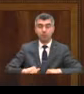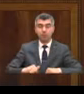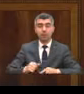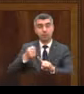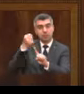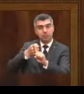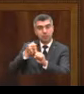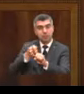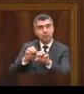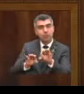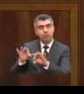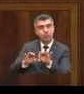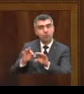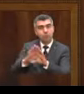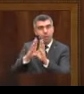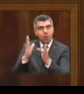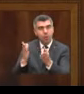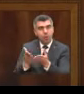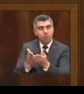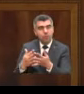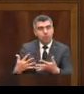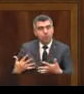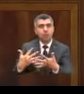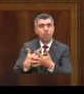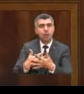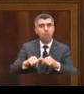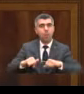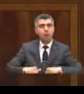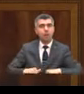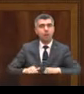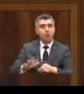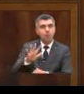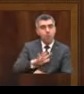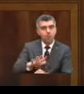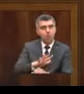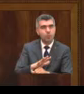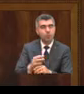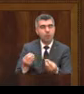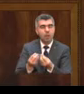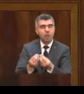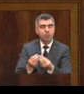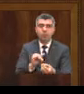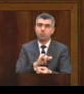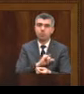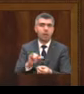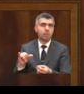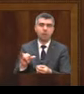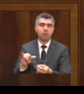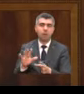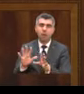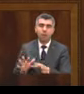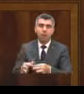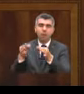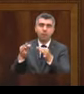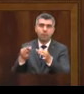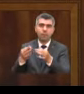بواحد الاستراتيجية عامة وتكون مشاركة فيها جميع الجهات المعنية، راه يستحيل أننا نوجدوا شي حل